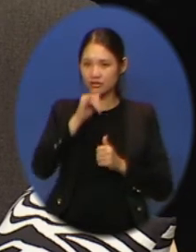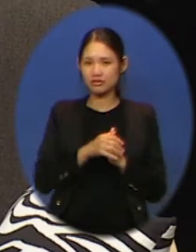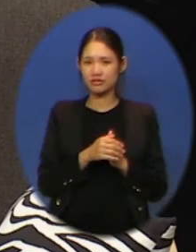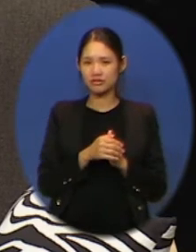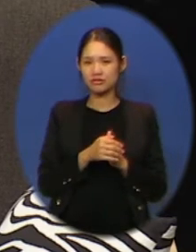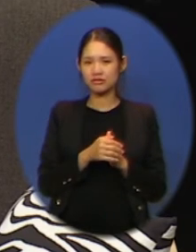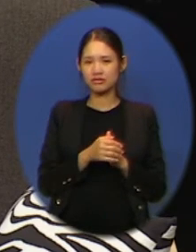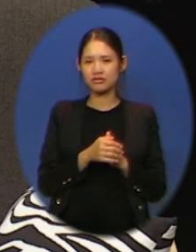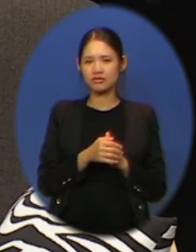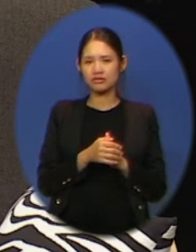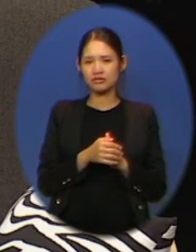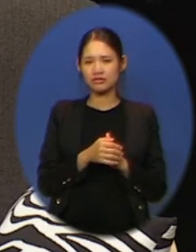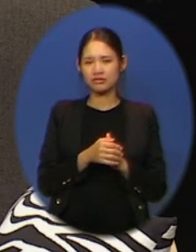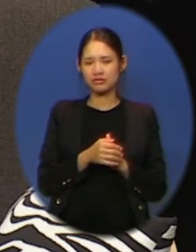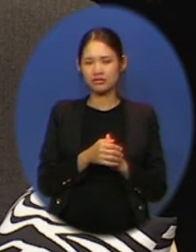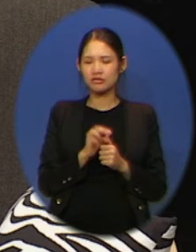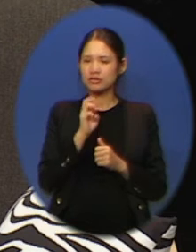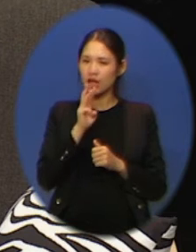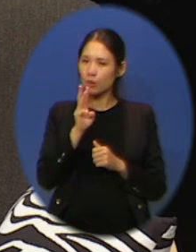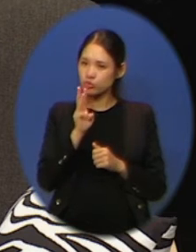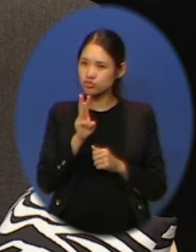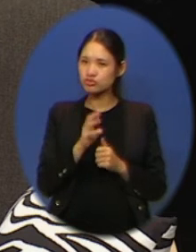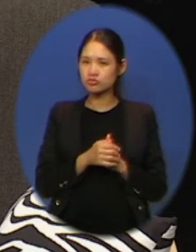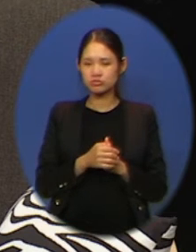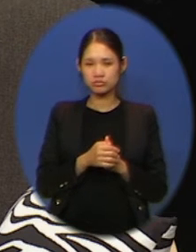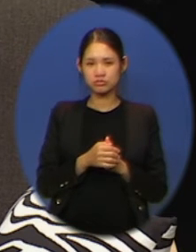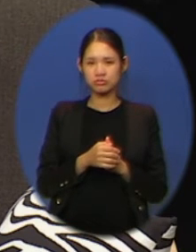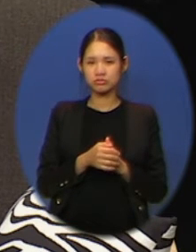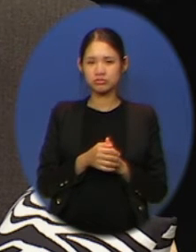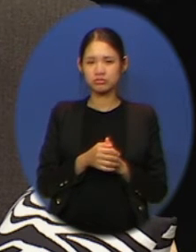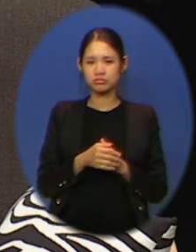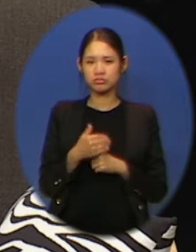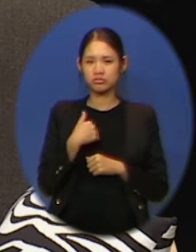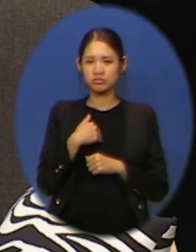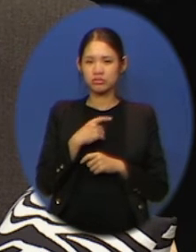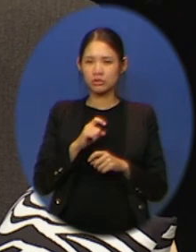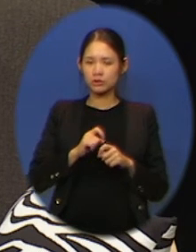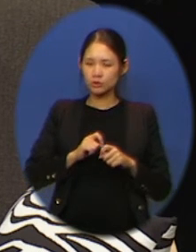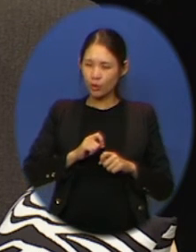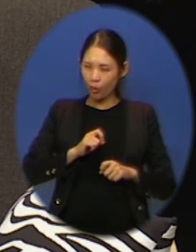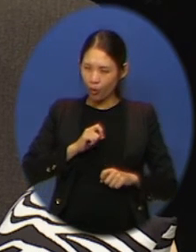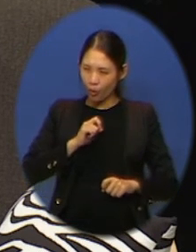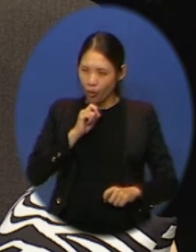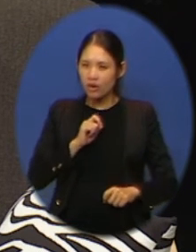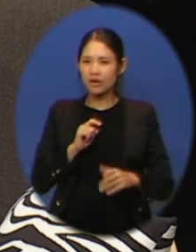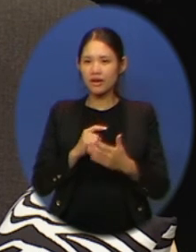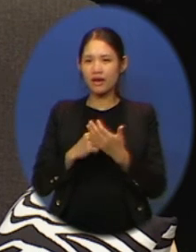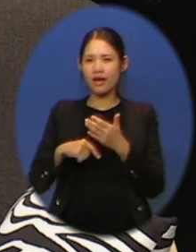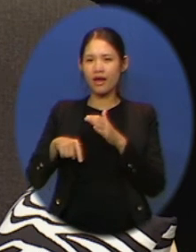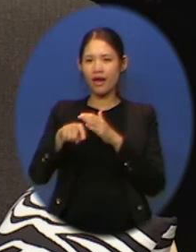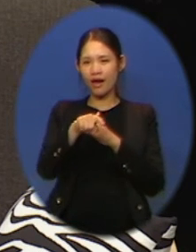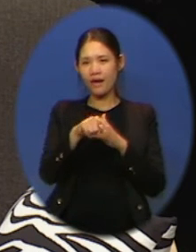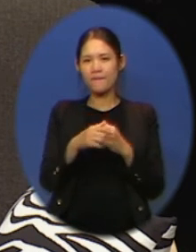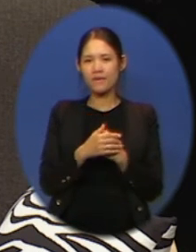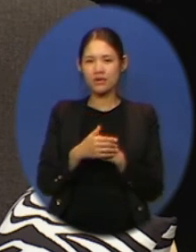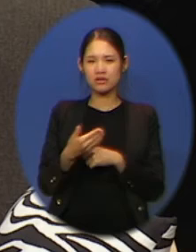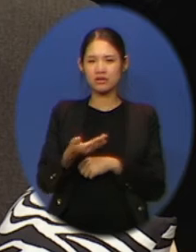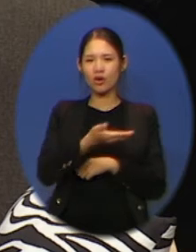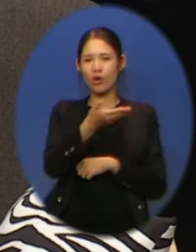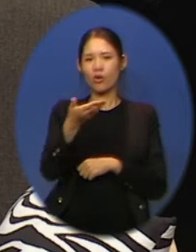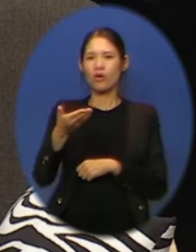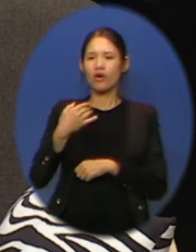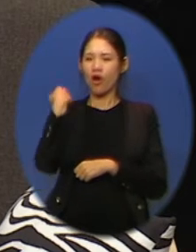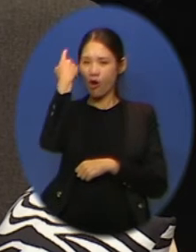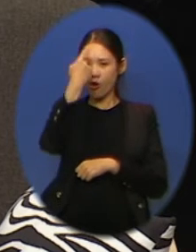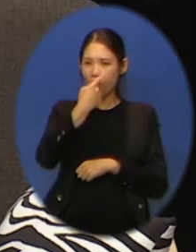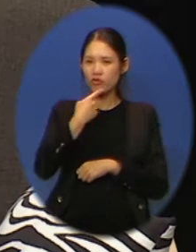몇 분 오고 말이야. 예, 그래서 예. 3분인가? 그러니까 내가 솔직히 그 앞에서 나는 여러분들과